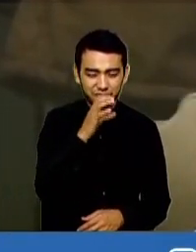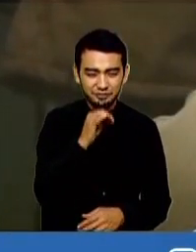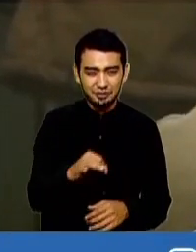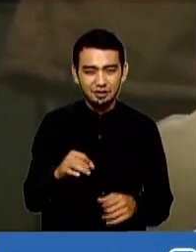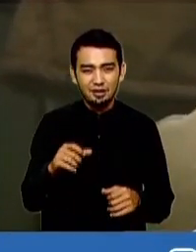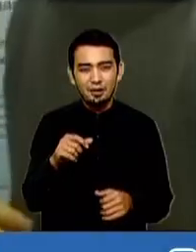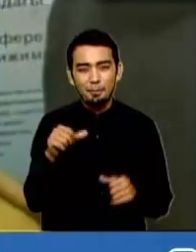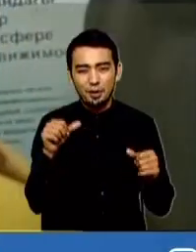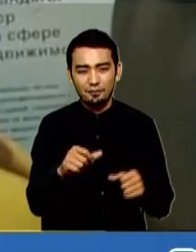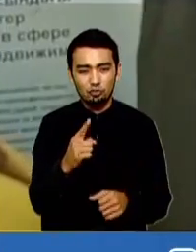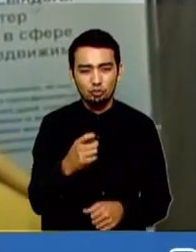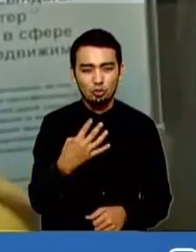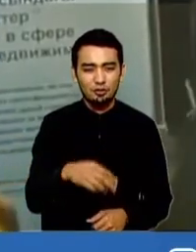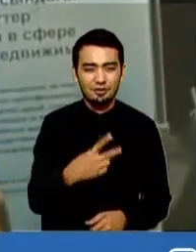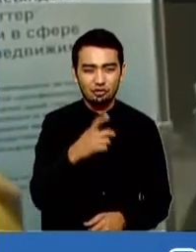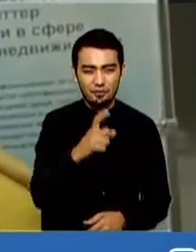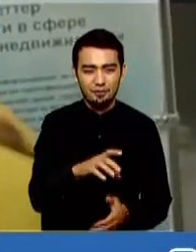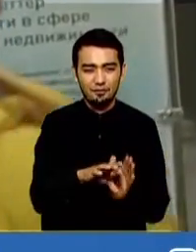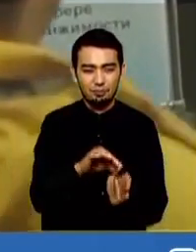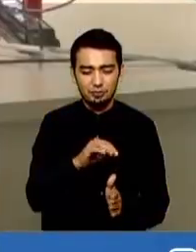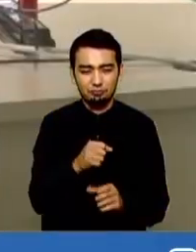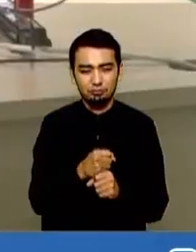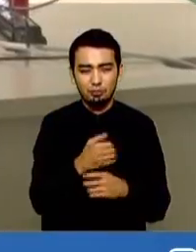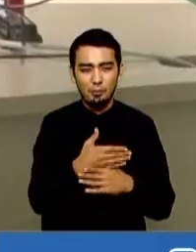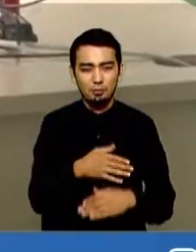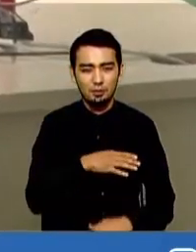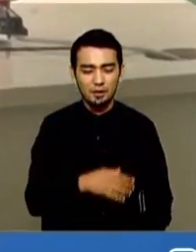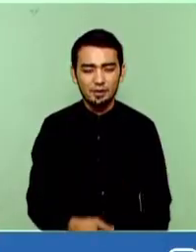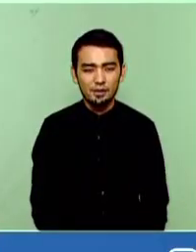права 142 из них. Екатерина Белоусова, Информбюро, Петропавловск.